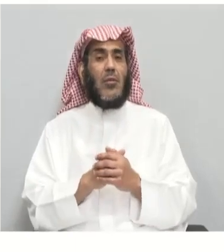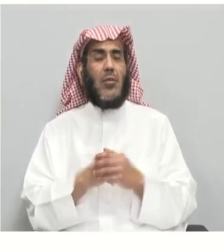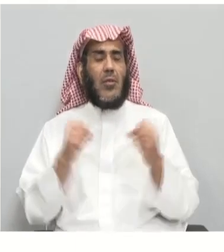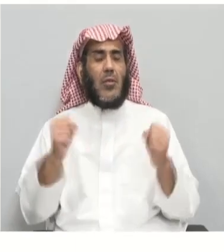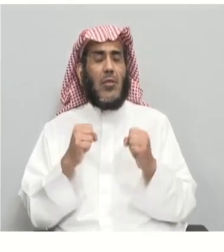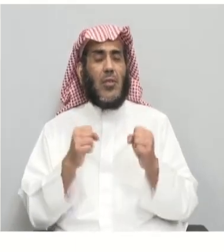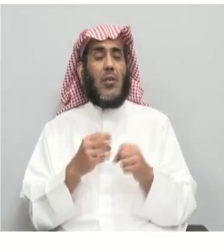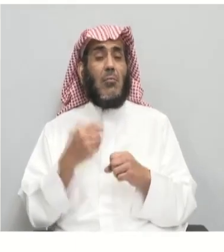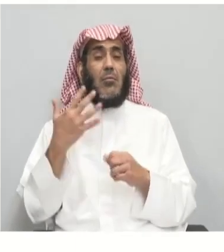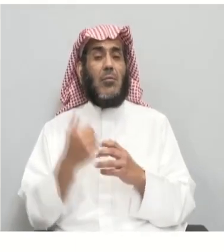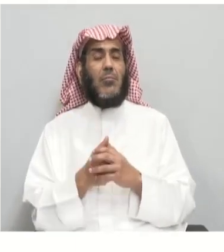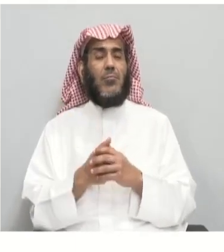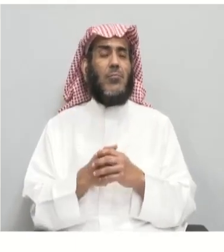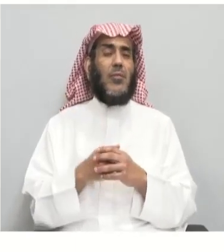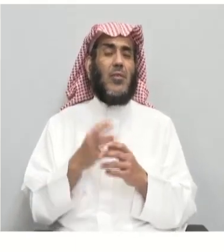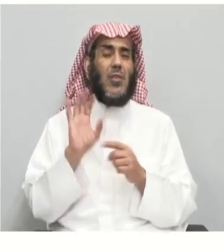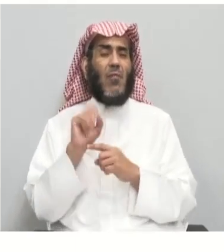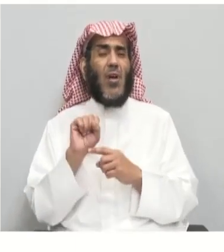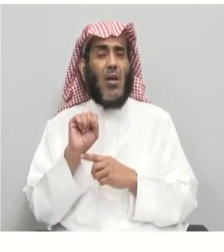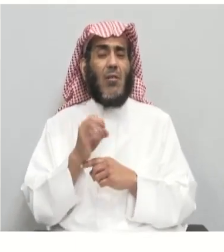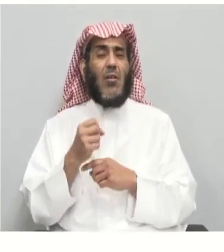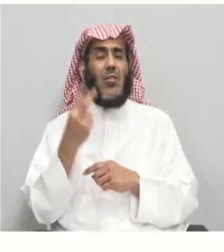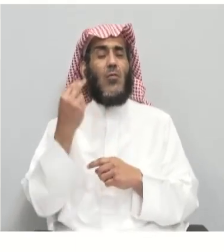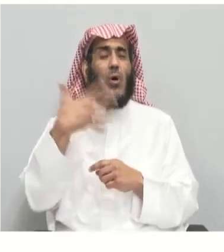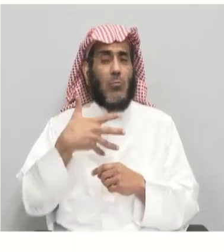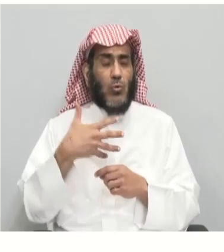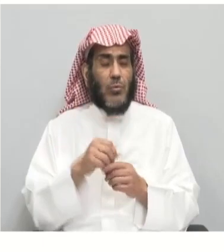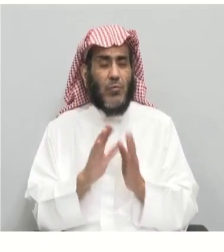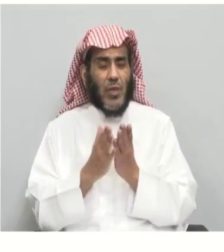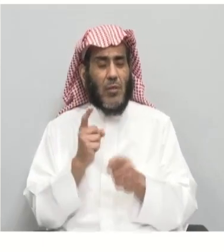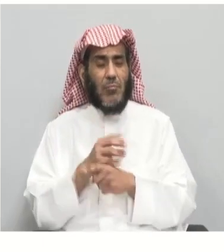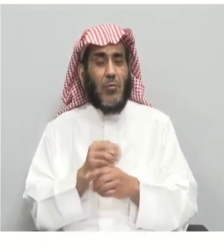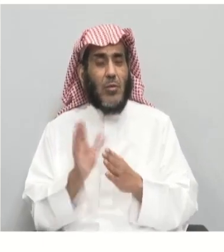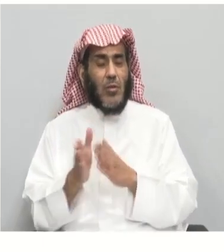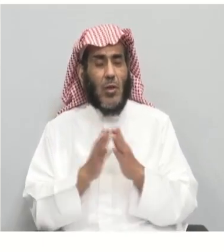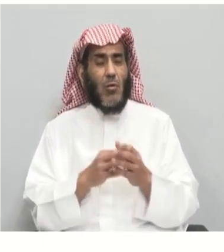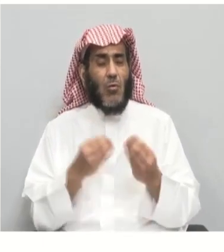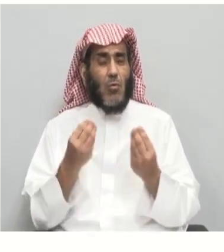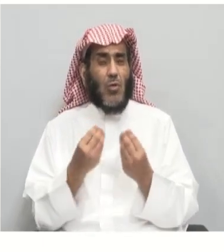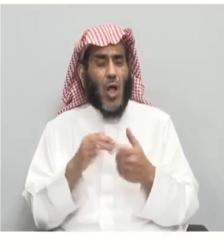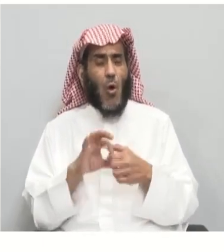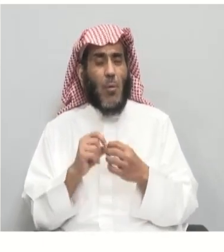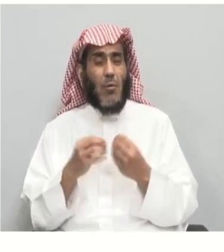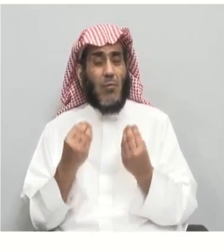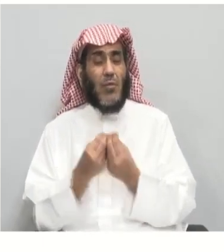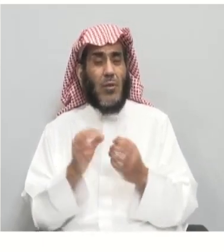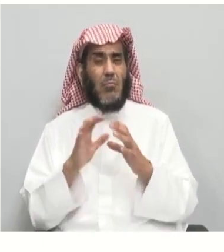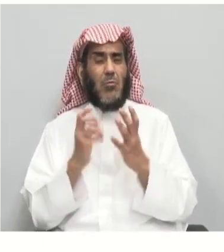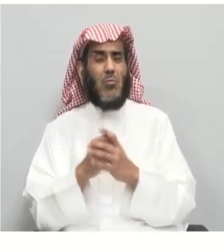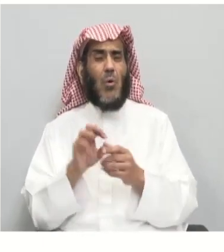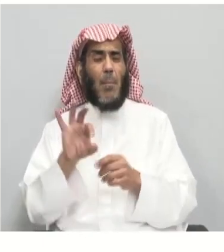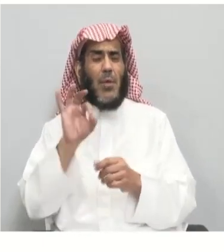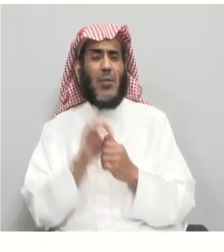نشاط رقم خمسه صفحه 52 تعاون مع زملائك في المجموعه